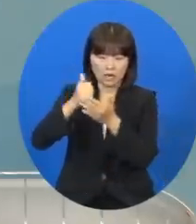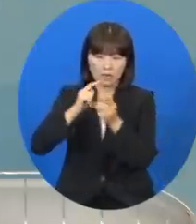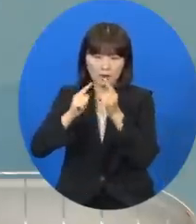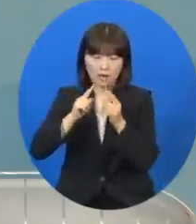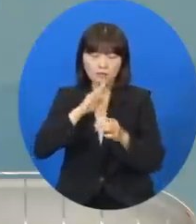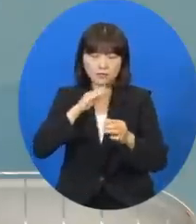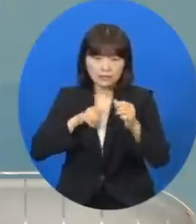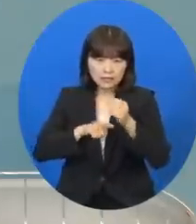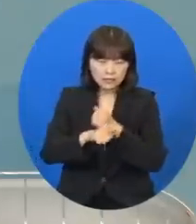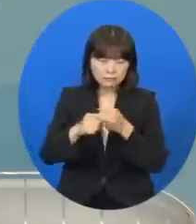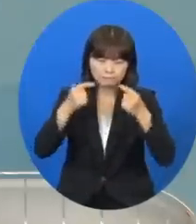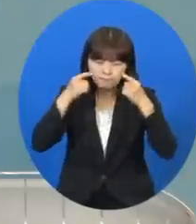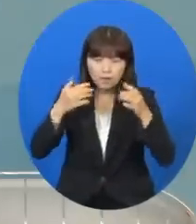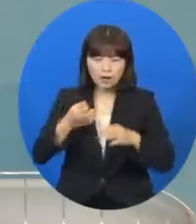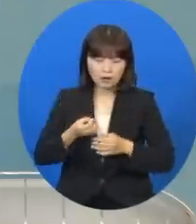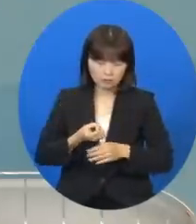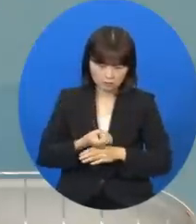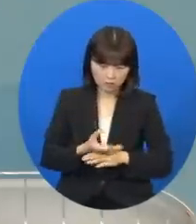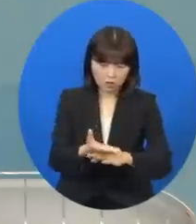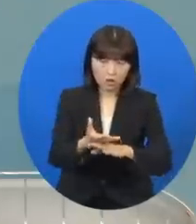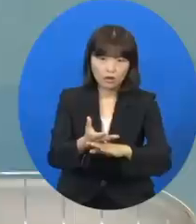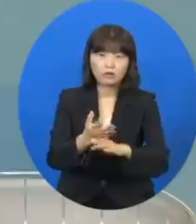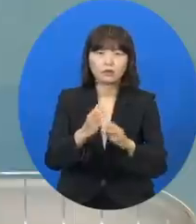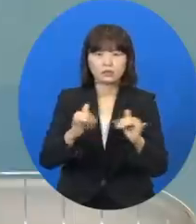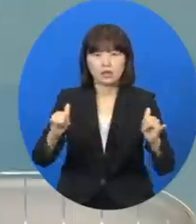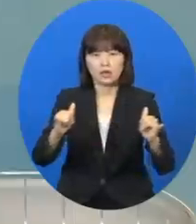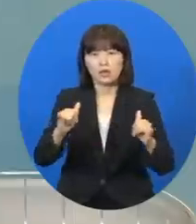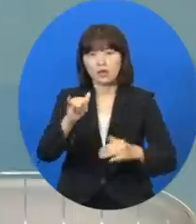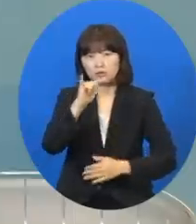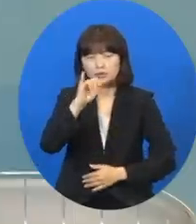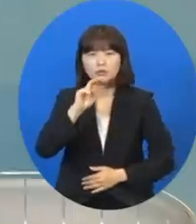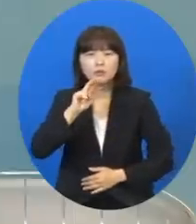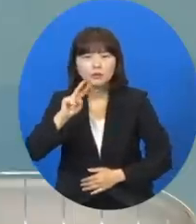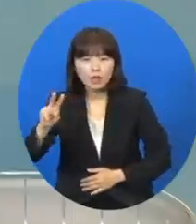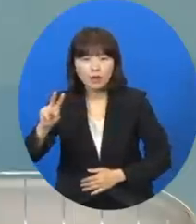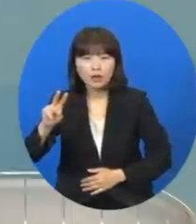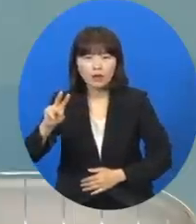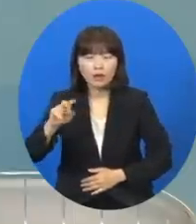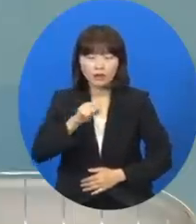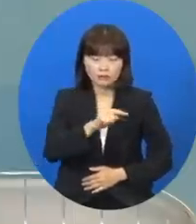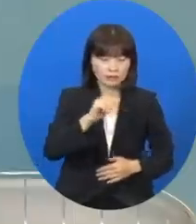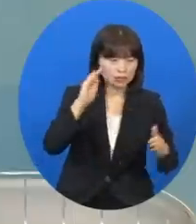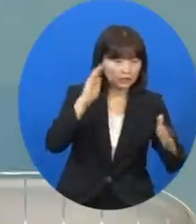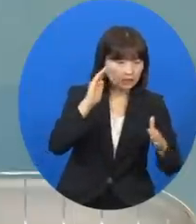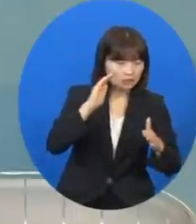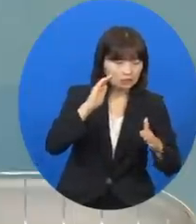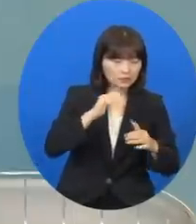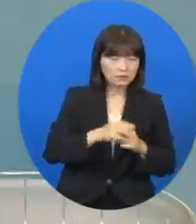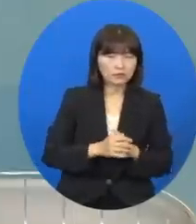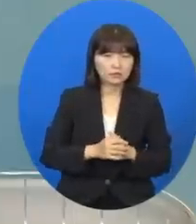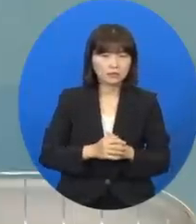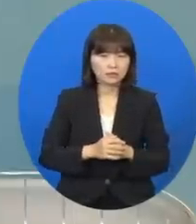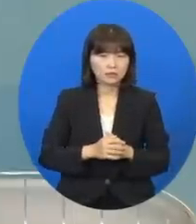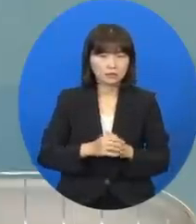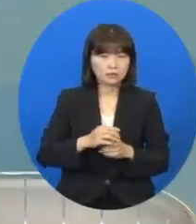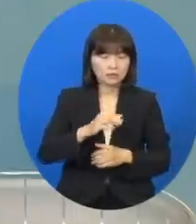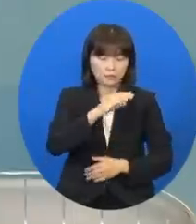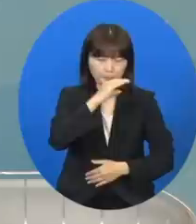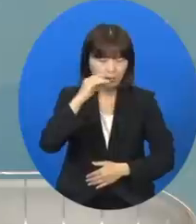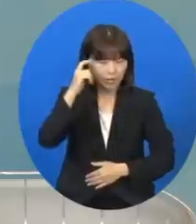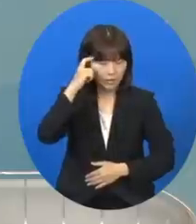진리를 정확하게 전해주는 누군가가 있어야 그 아이들이 생각의 균형을 맞출 수가